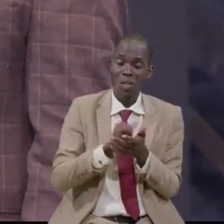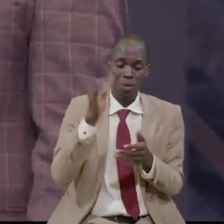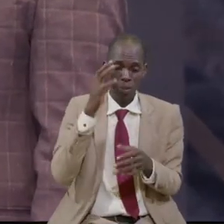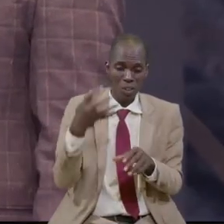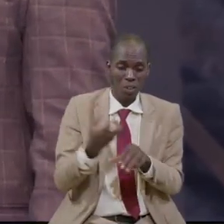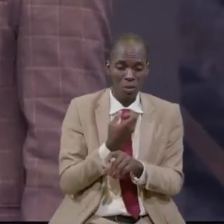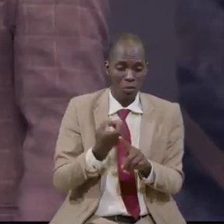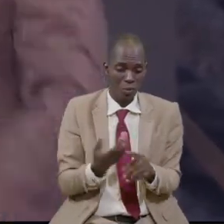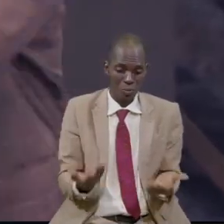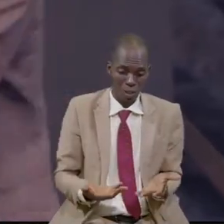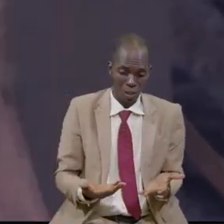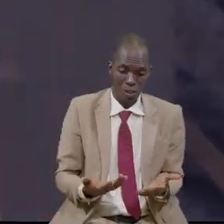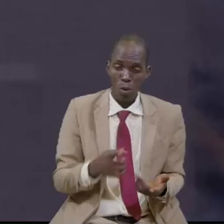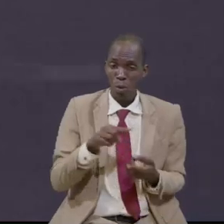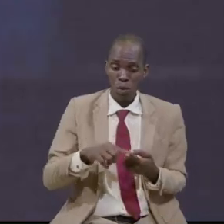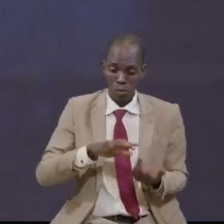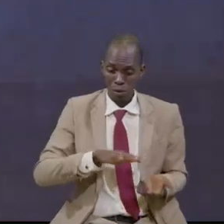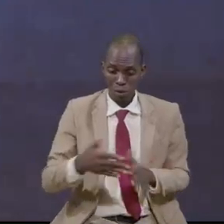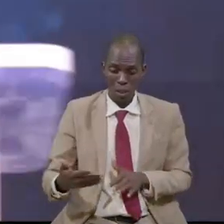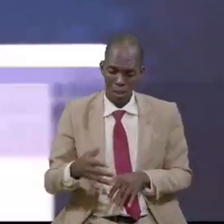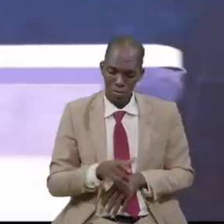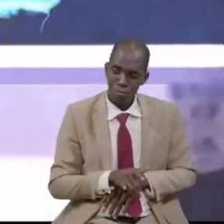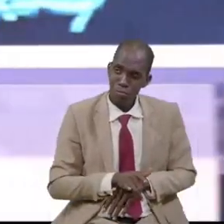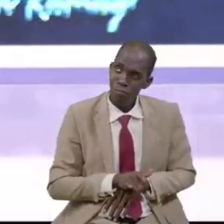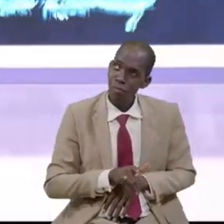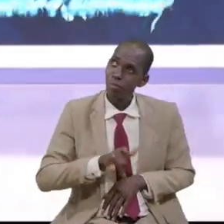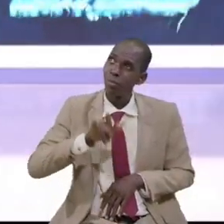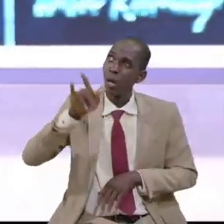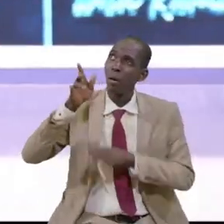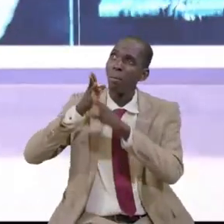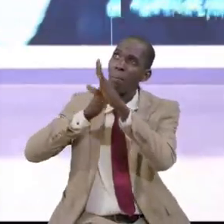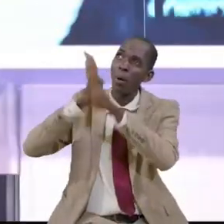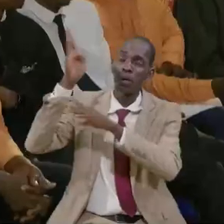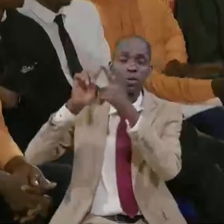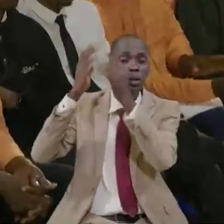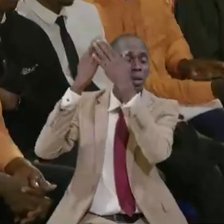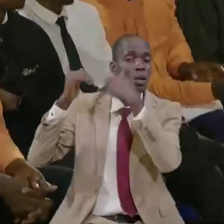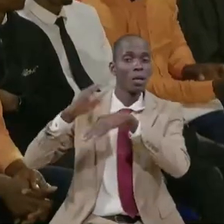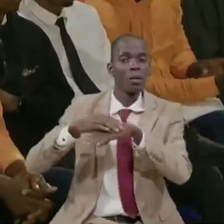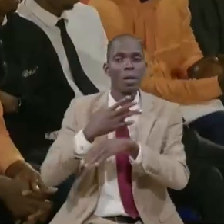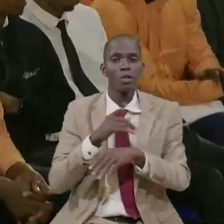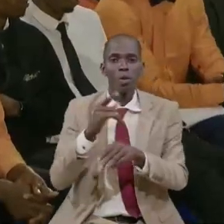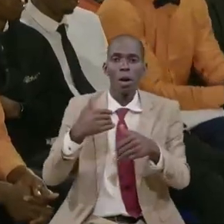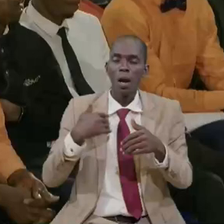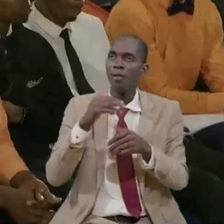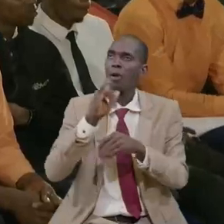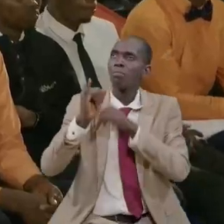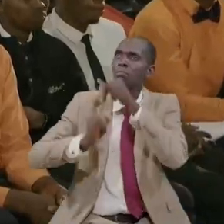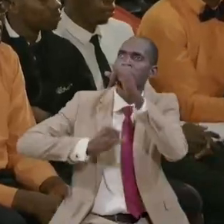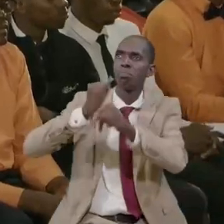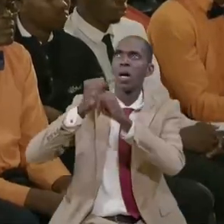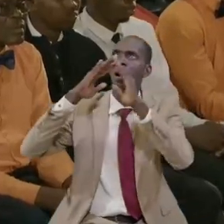ici et aller directement au ciel, et avoir une demeure déjà prête qui vous attend,